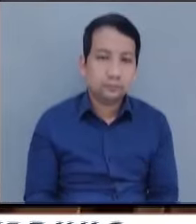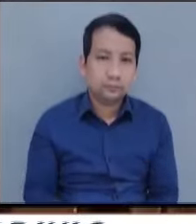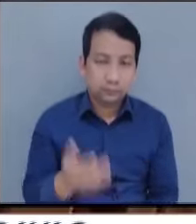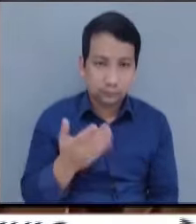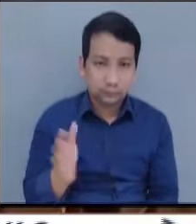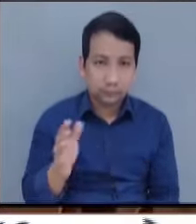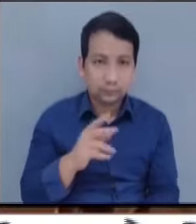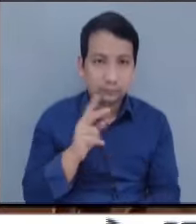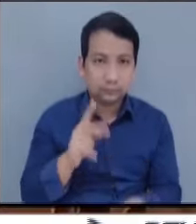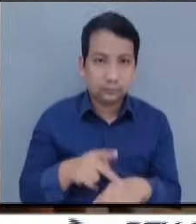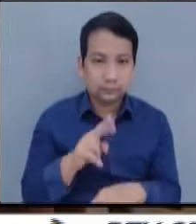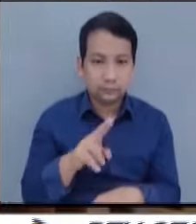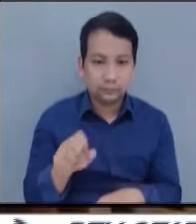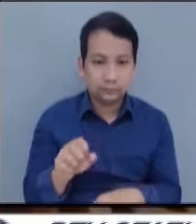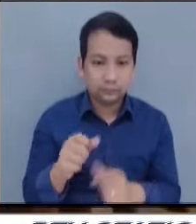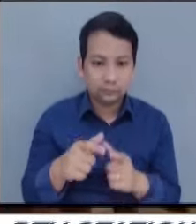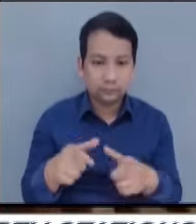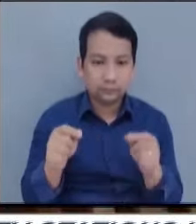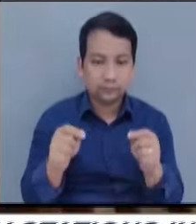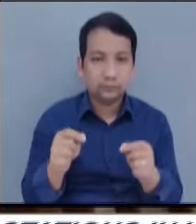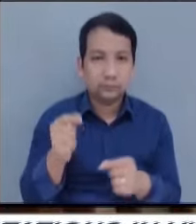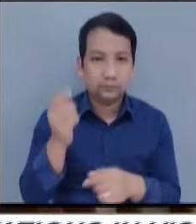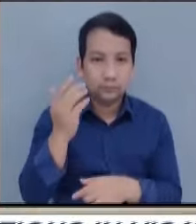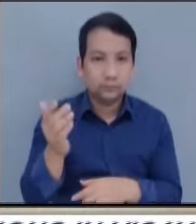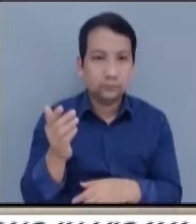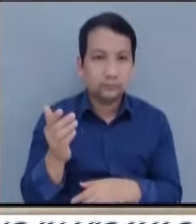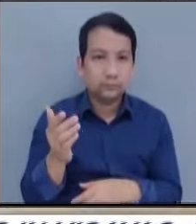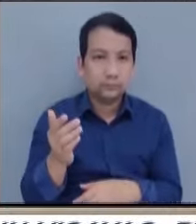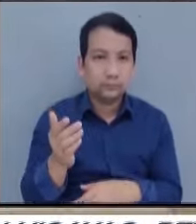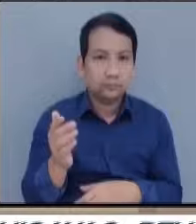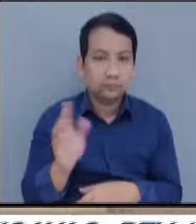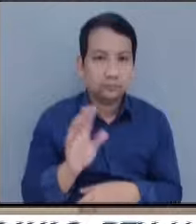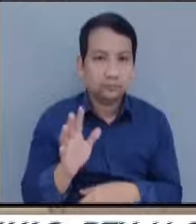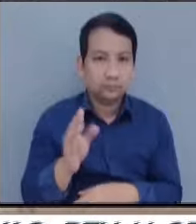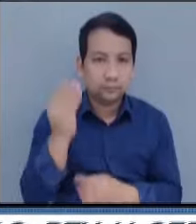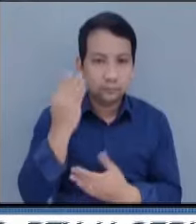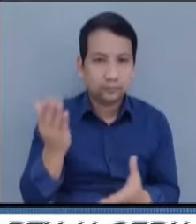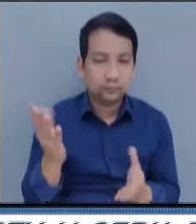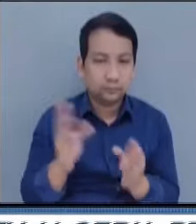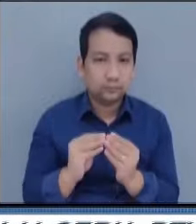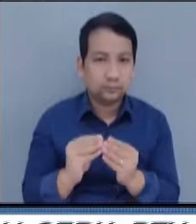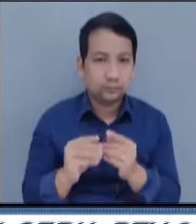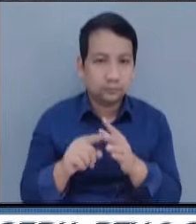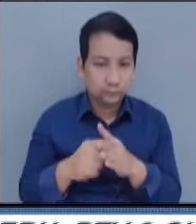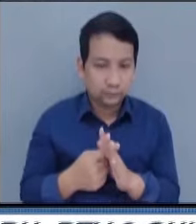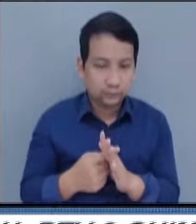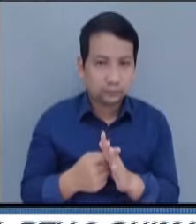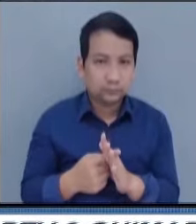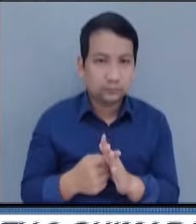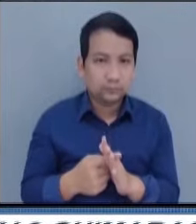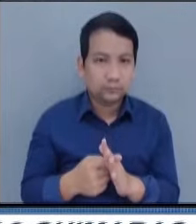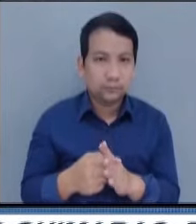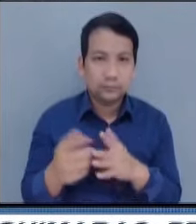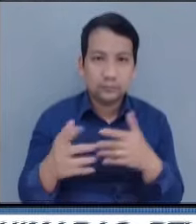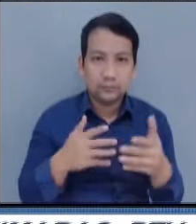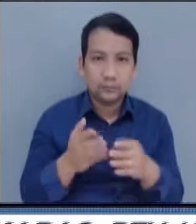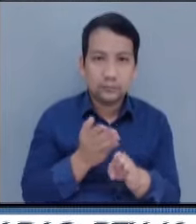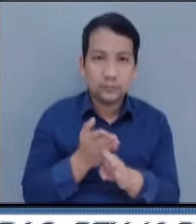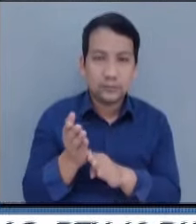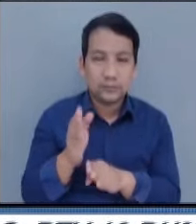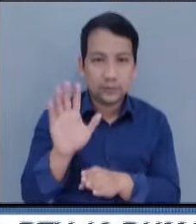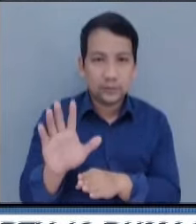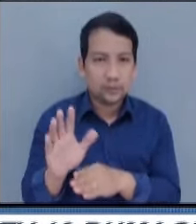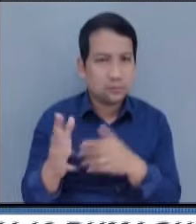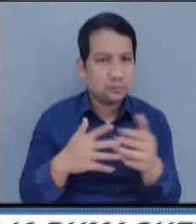us Japan trilateral summit bagay na a hindi isinagawa para magsimula ng gulo it is not directed at anyone